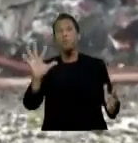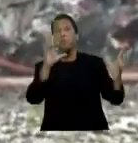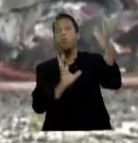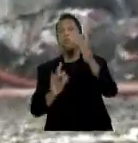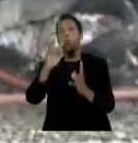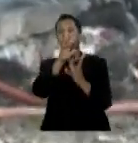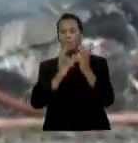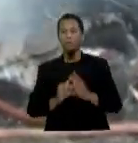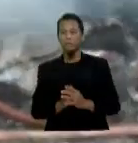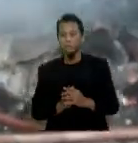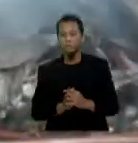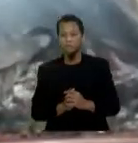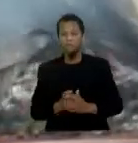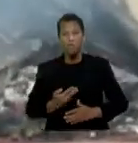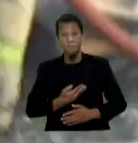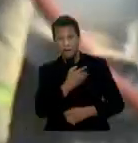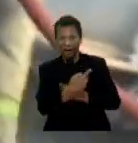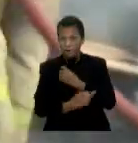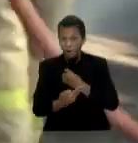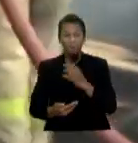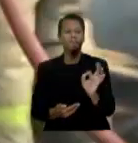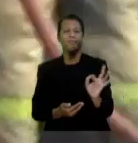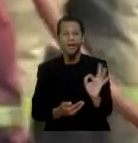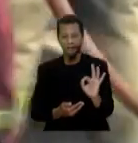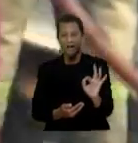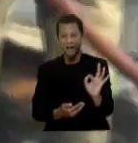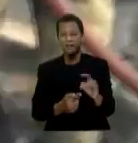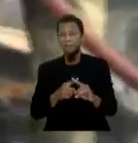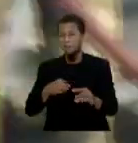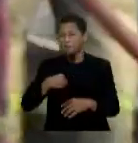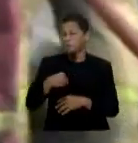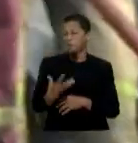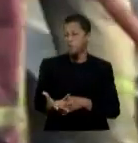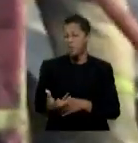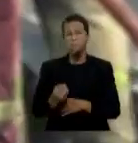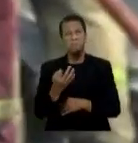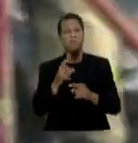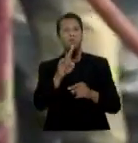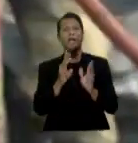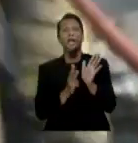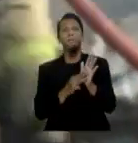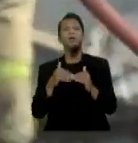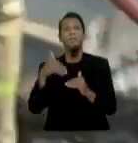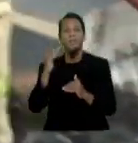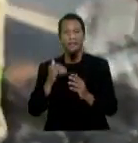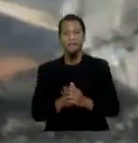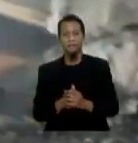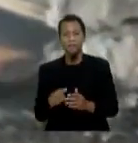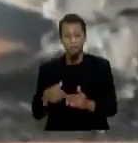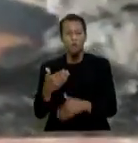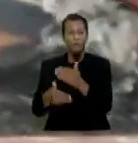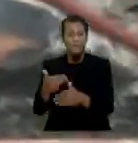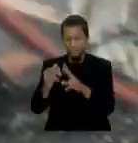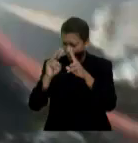Meski tak menimbulkan korban, namun akibat kebakaran ini kerugian ditaksir mencapai miliaran rupiah. Penyebab kebakaran masih dalam penyelidikan